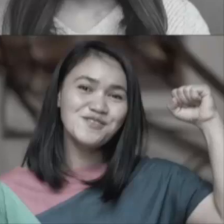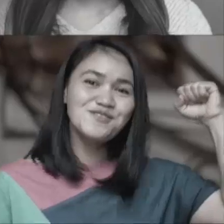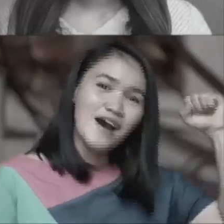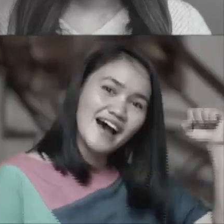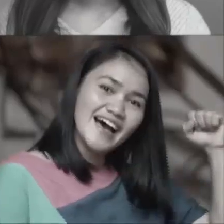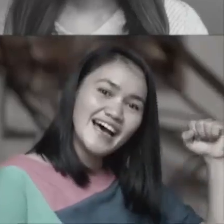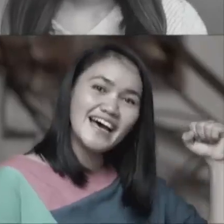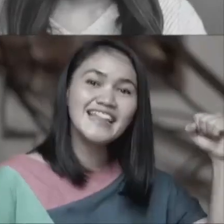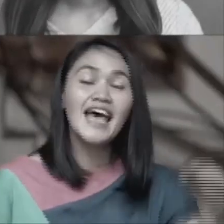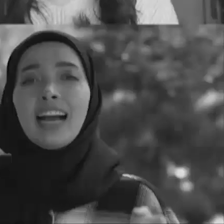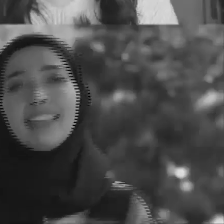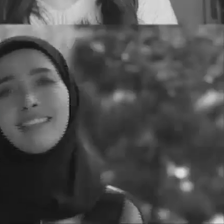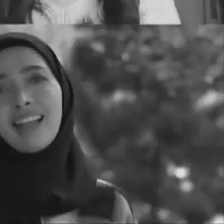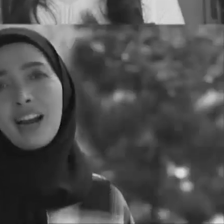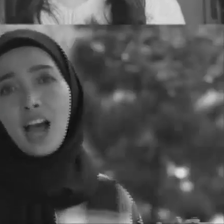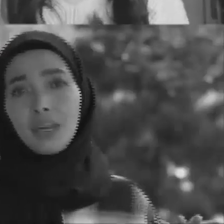mb1a